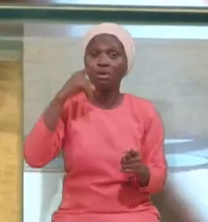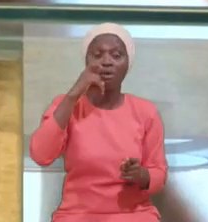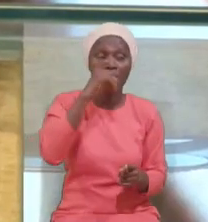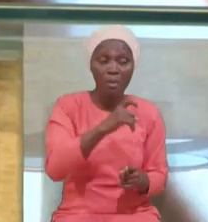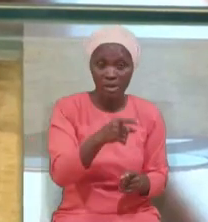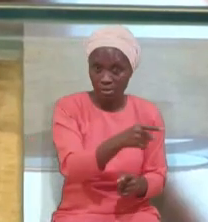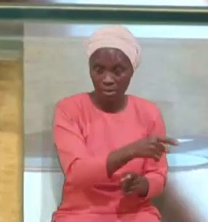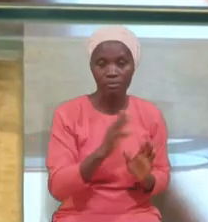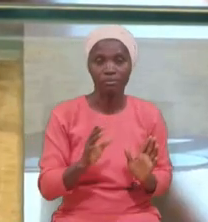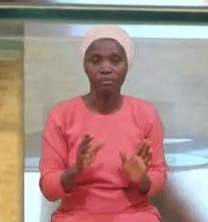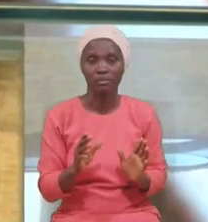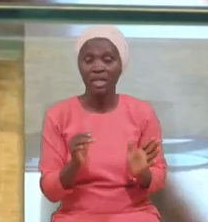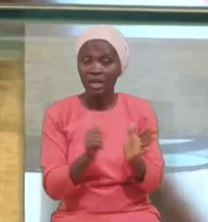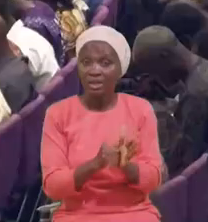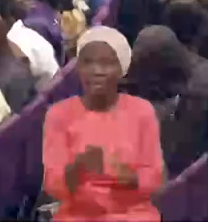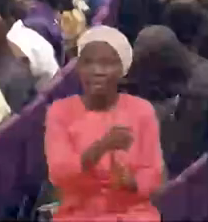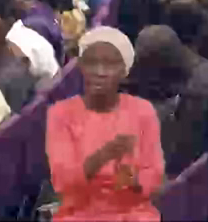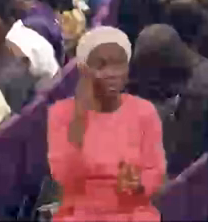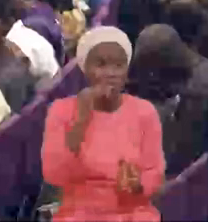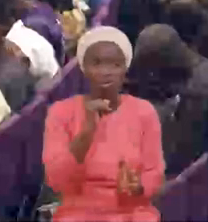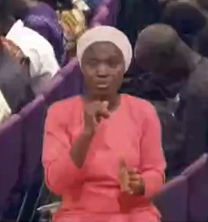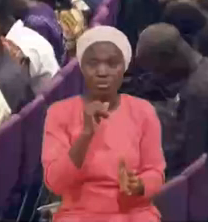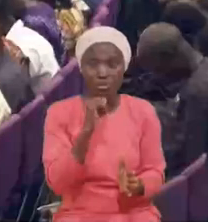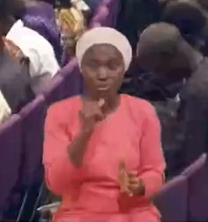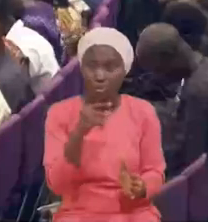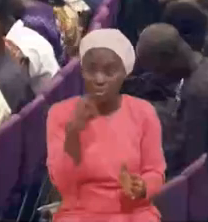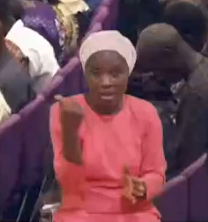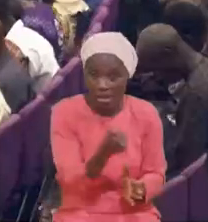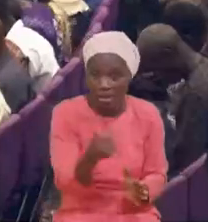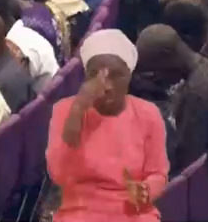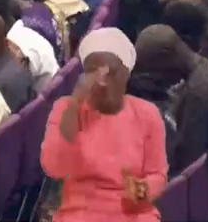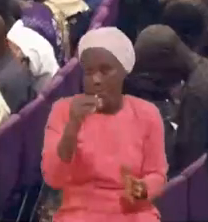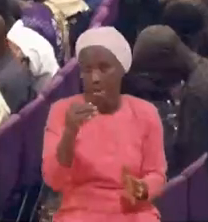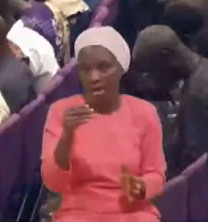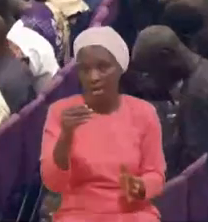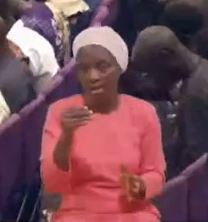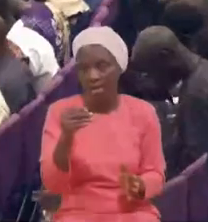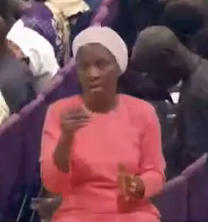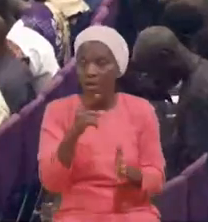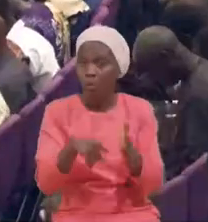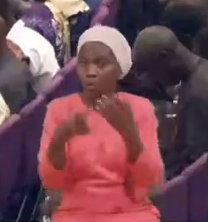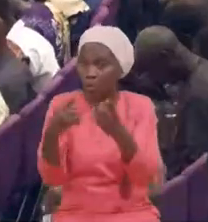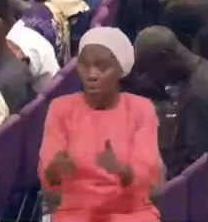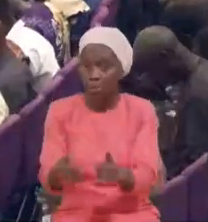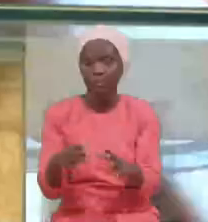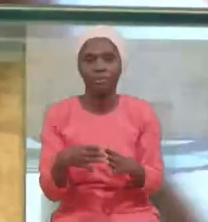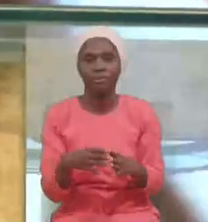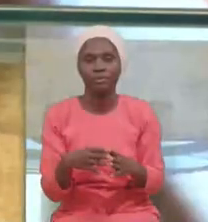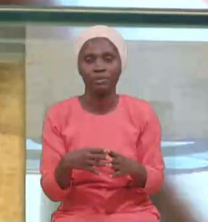leur recommanda de ne dire à personne ce qui était